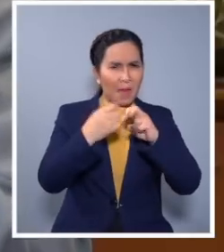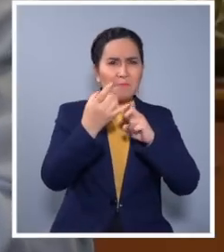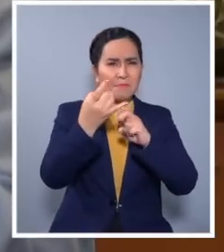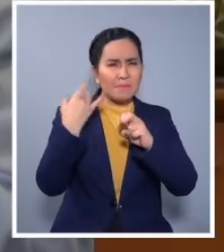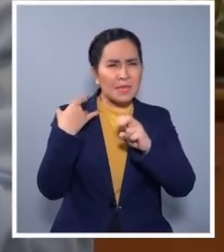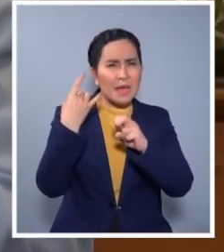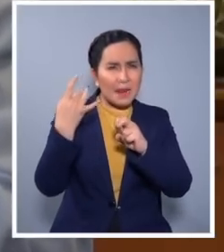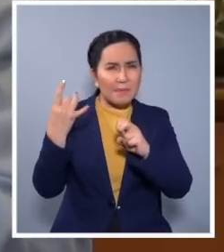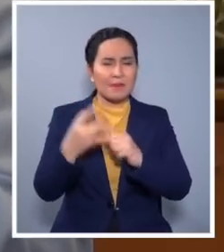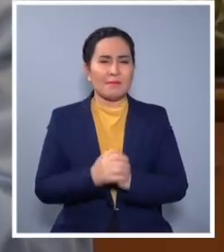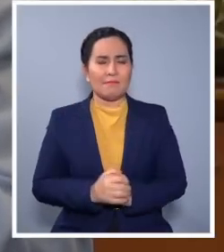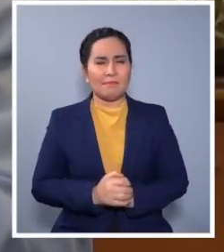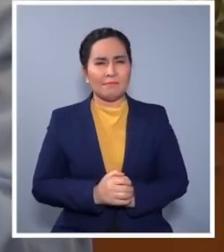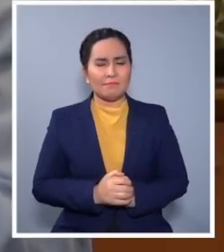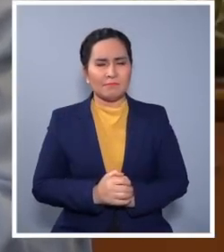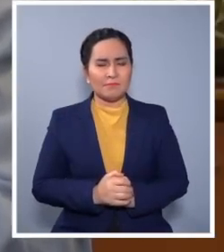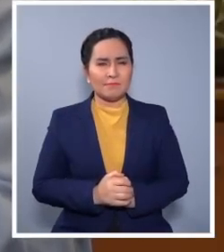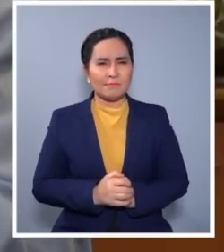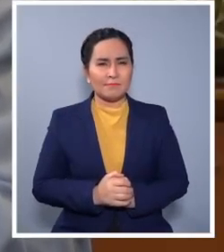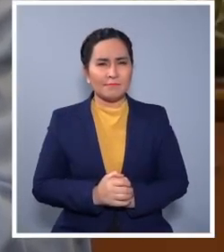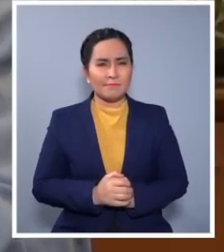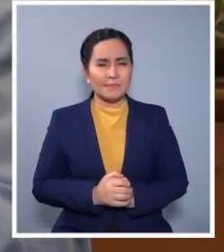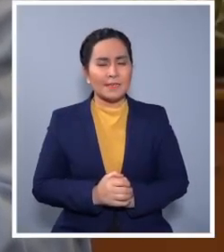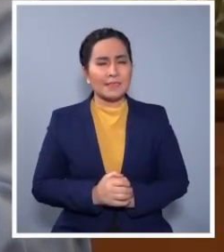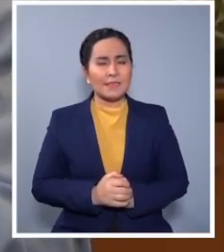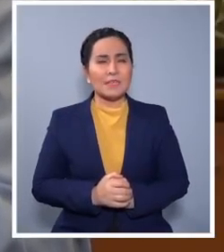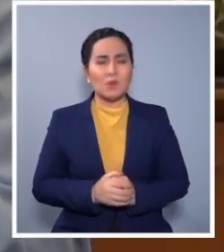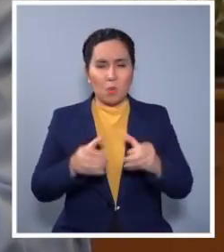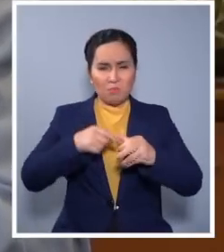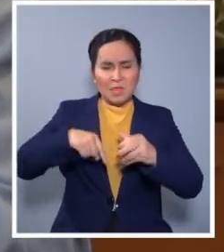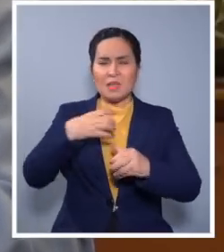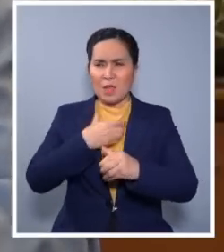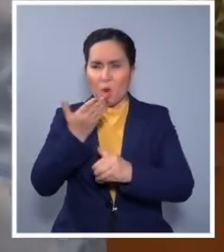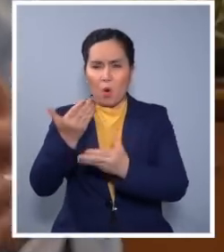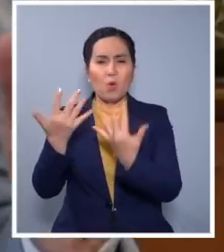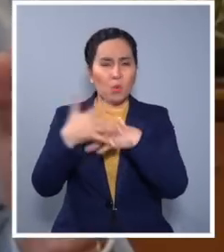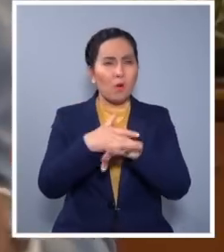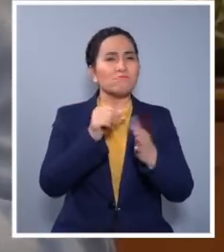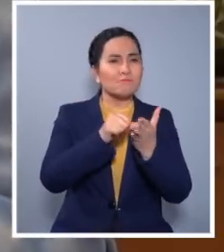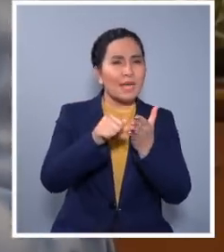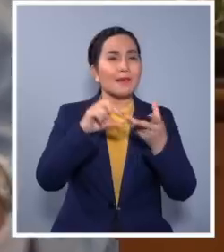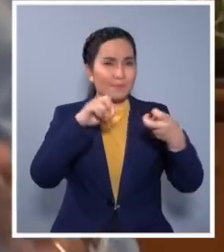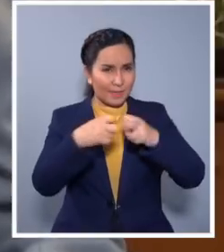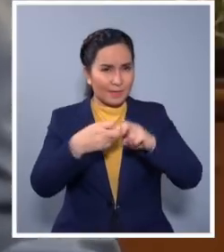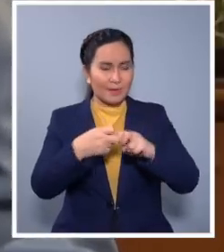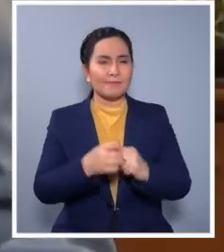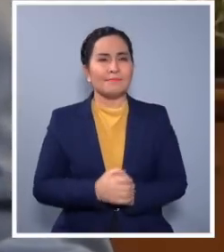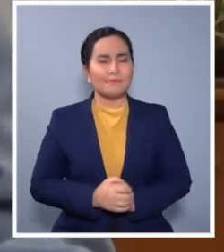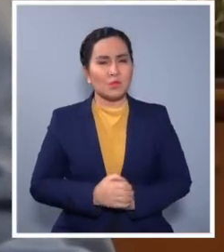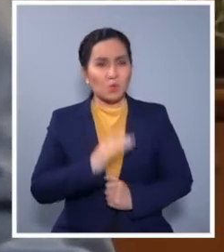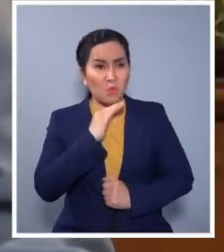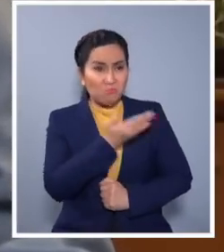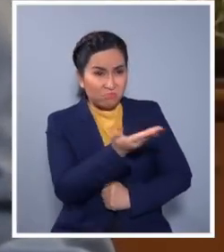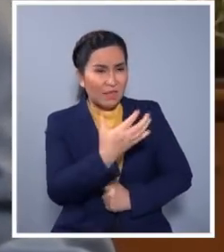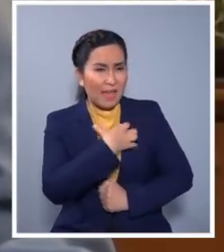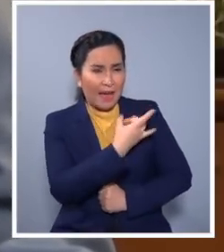าคิดว่าอยากจะให้เรามีส่วนร่วมในการแก้ไขได้เราก็มีช่องทางที่จะให้เยาวช